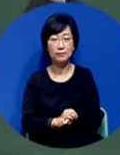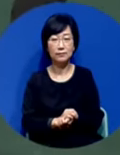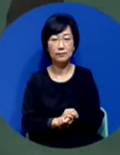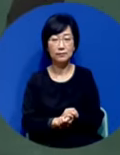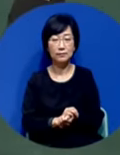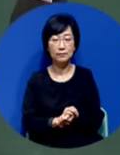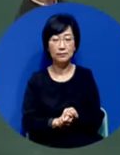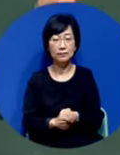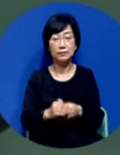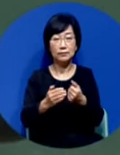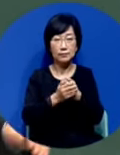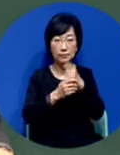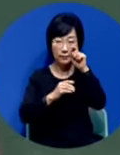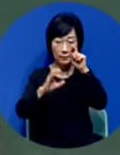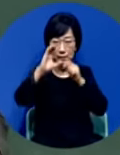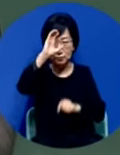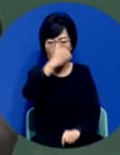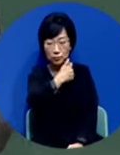지금 이제 손들었잖아요.